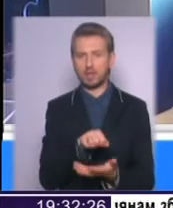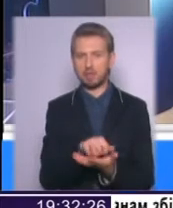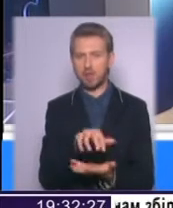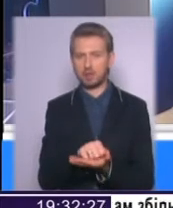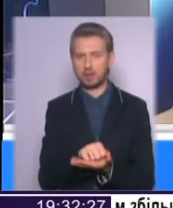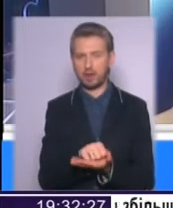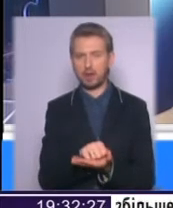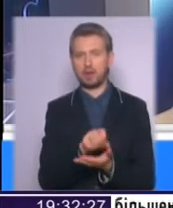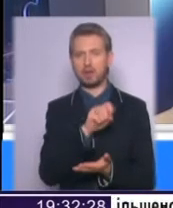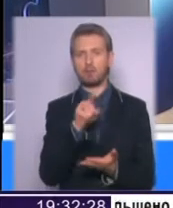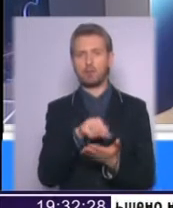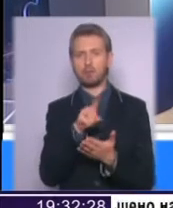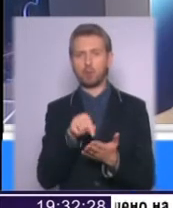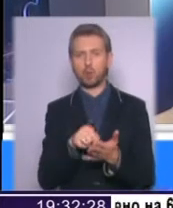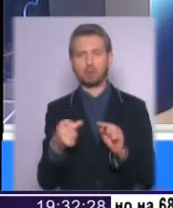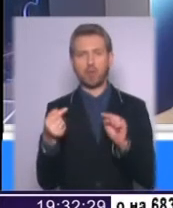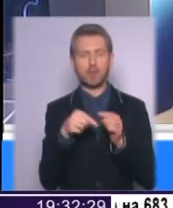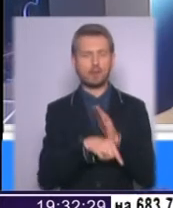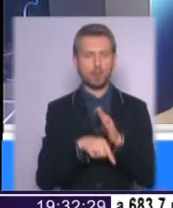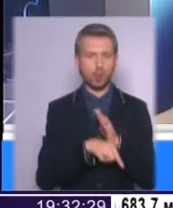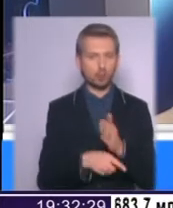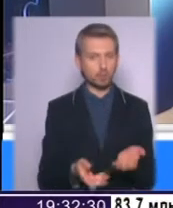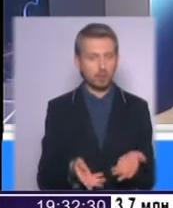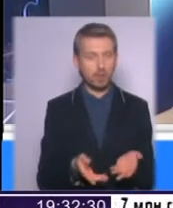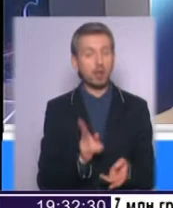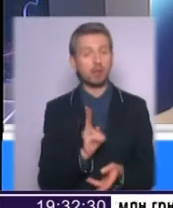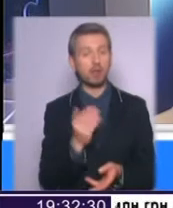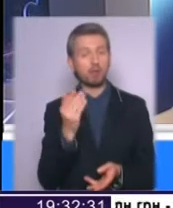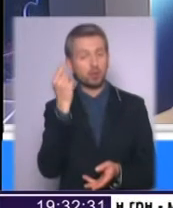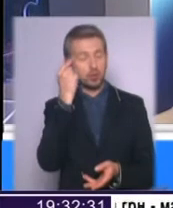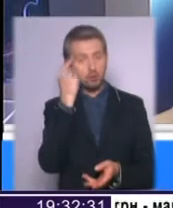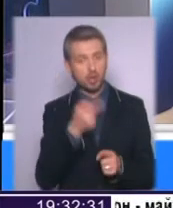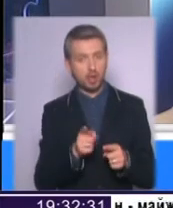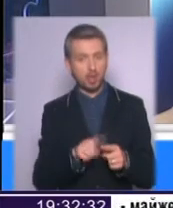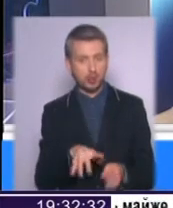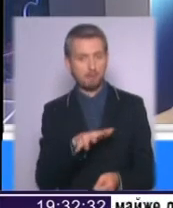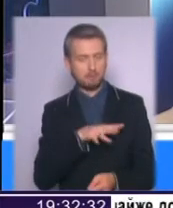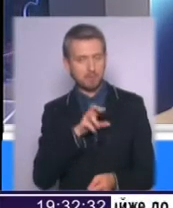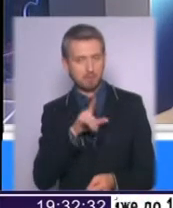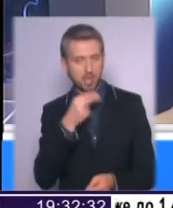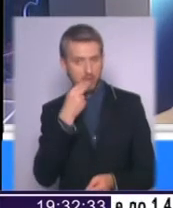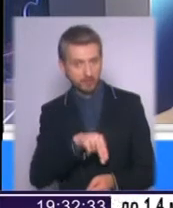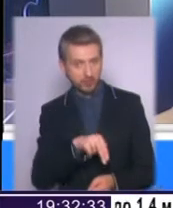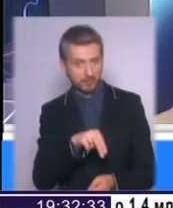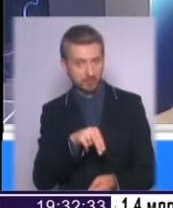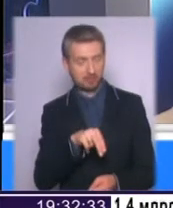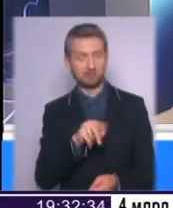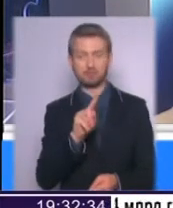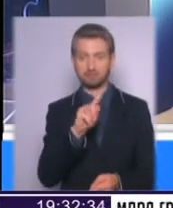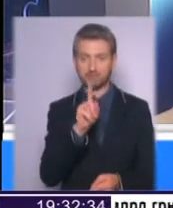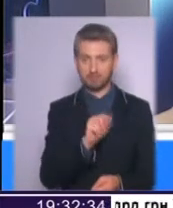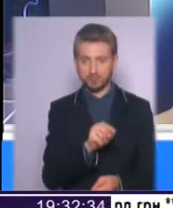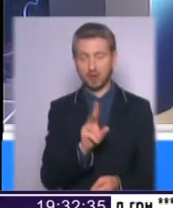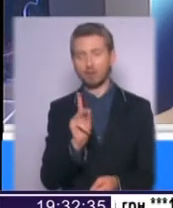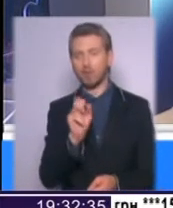значит, вопросами антикоррупции. Так, как вы думаете, это было бы эффективно? Это первый вопрос. Второй вопрос.